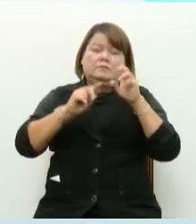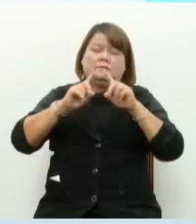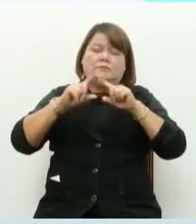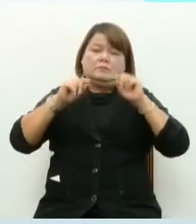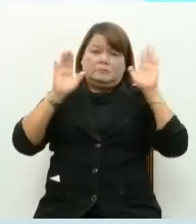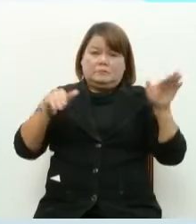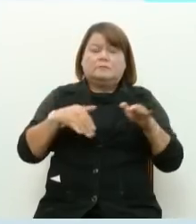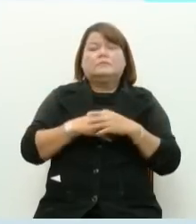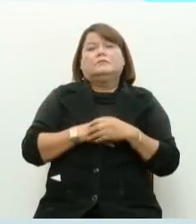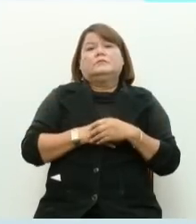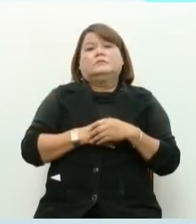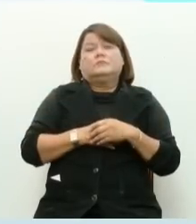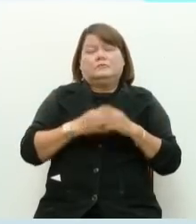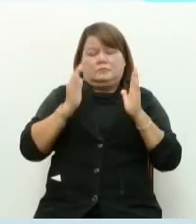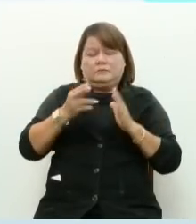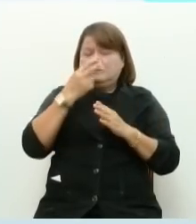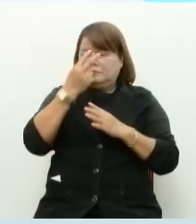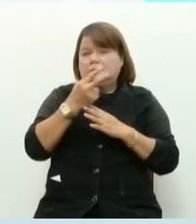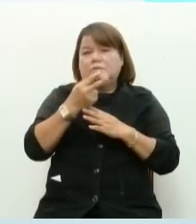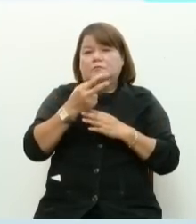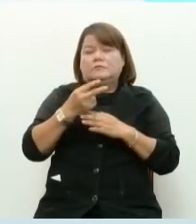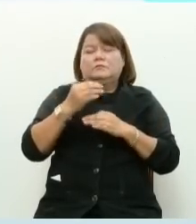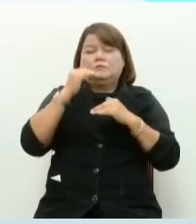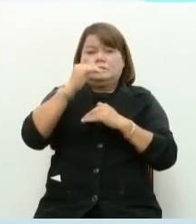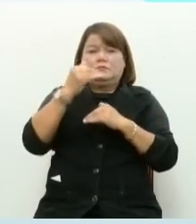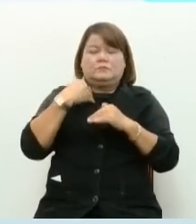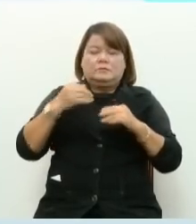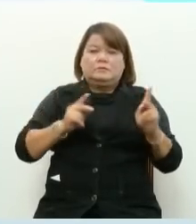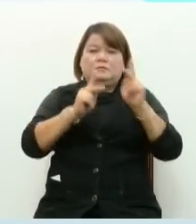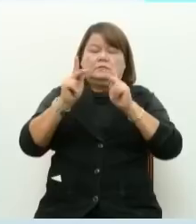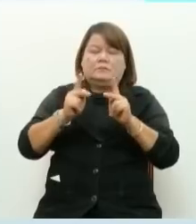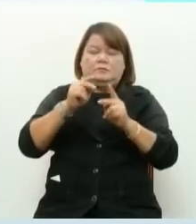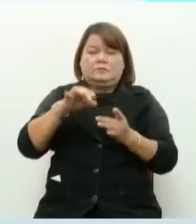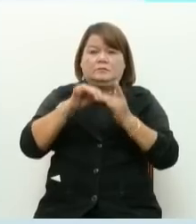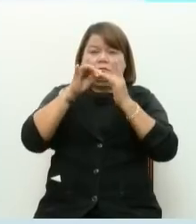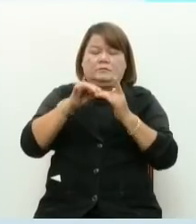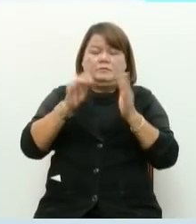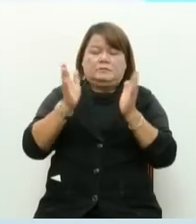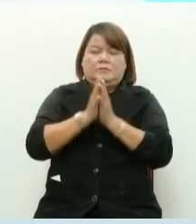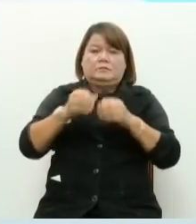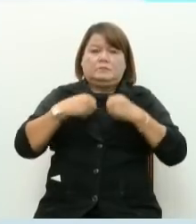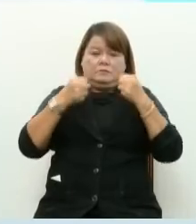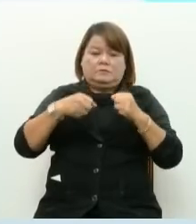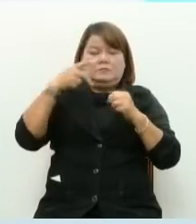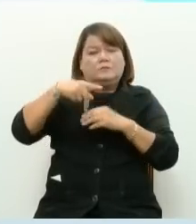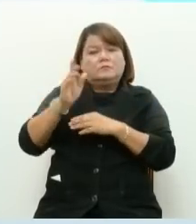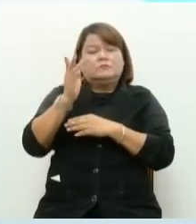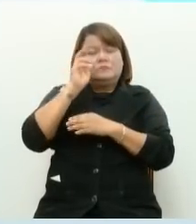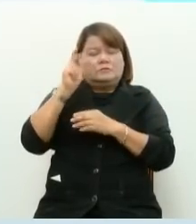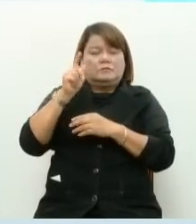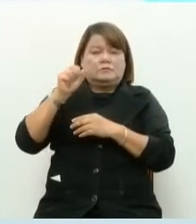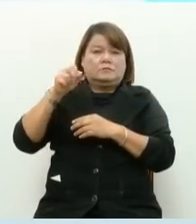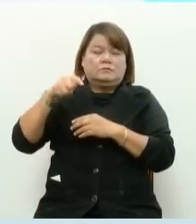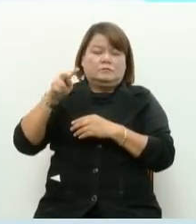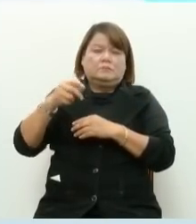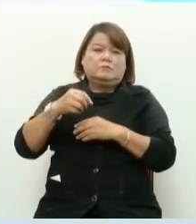ากกันในช่วงนี้ค่ะท่านผู้ชมทุกท่านคะมาจนถึงช่วงนี้กับกิจกรรมพิเศษที่ทุกท่านได้ร่วมสนุกกันกับรายการผู้เช้าข่าวสปทของเรานะคะกับกิจกร